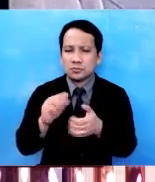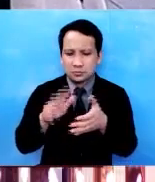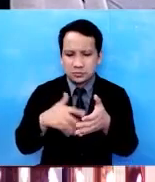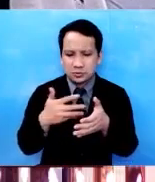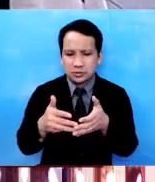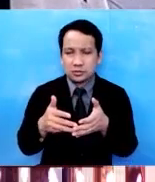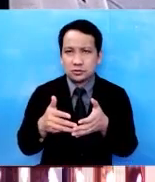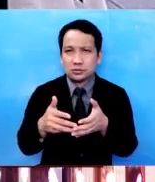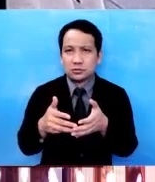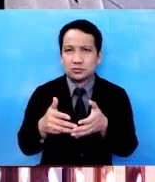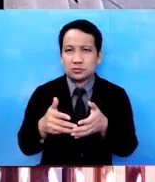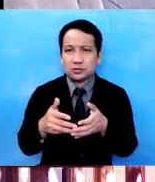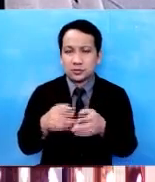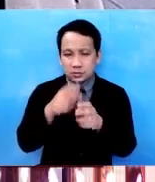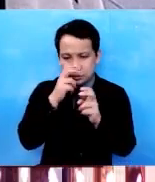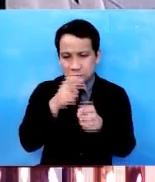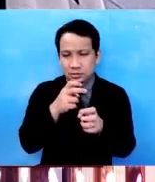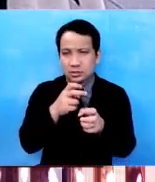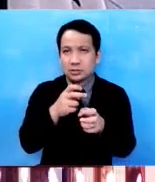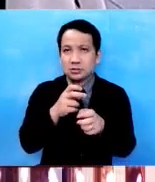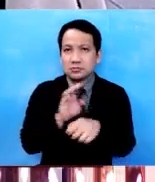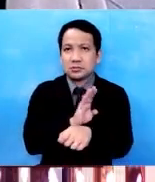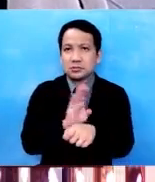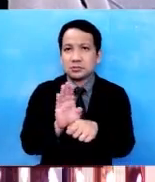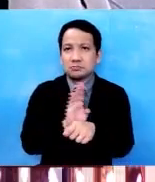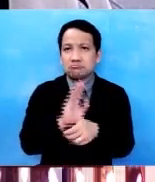schedule ngayon ng Pangulo?